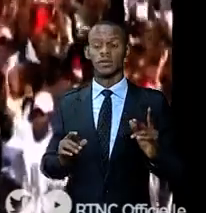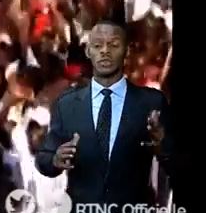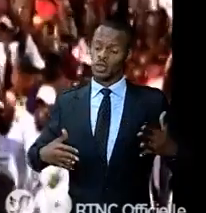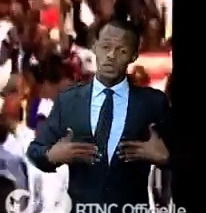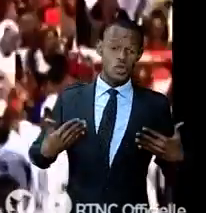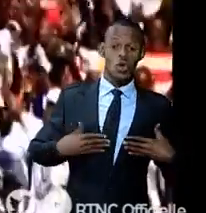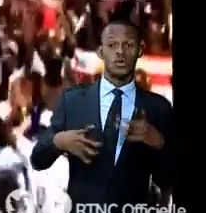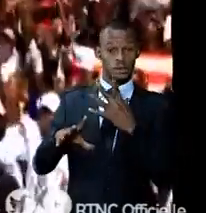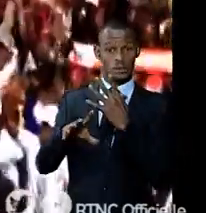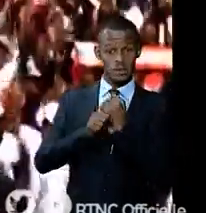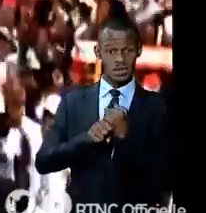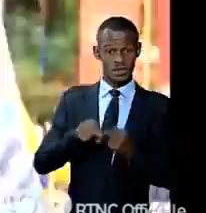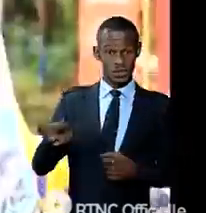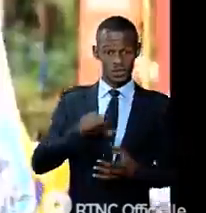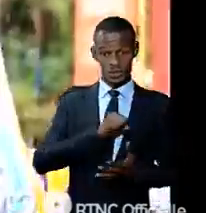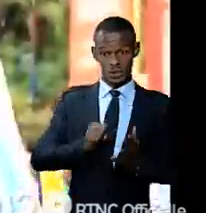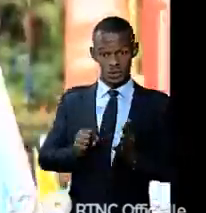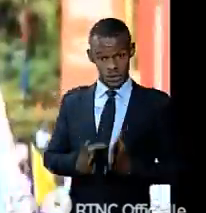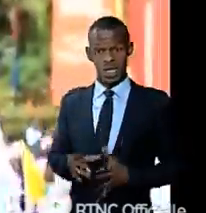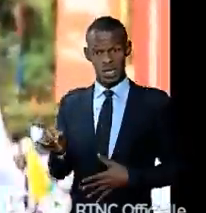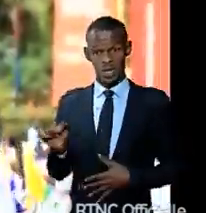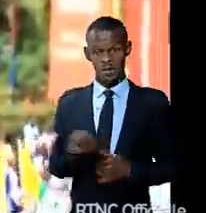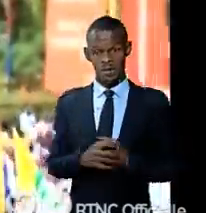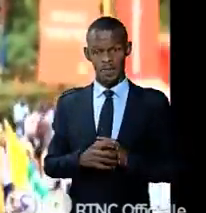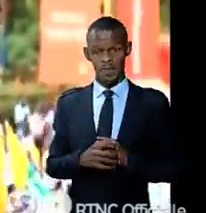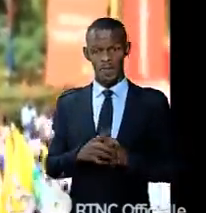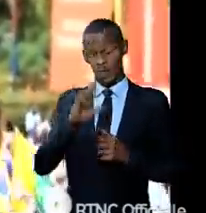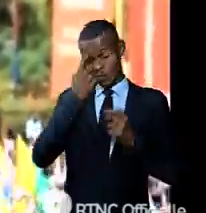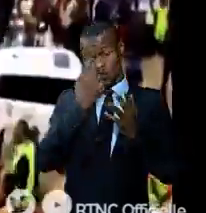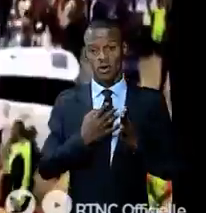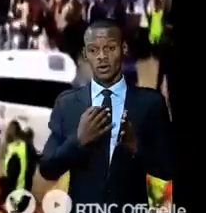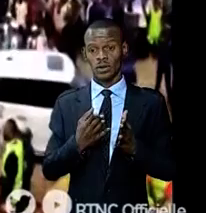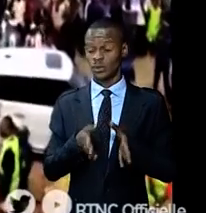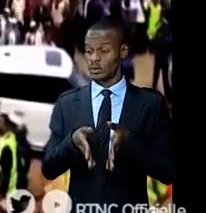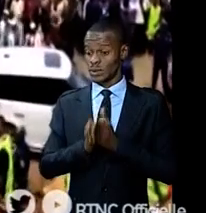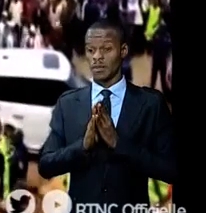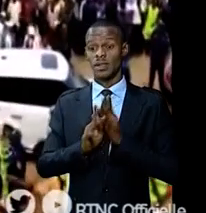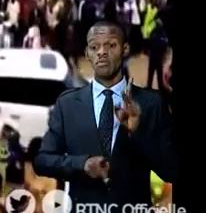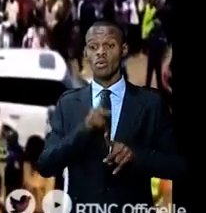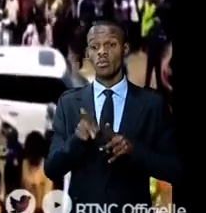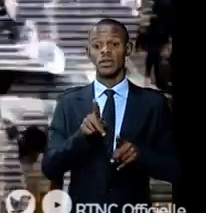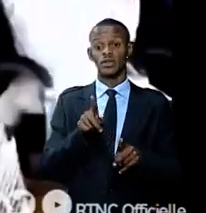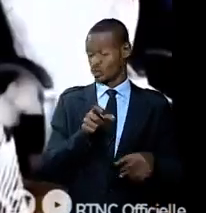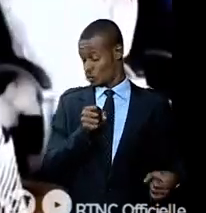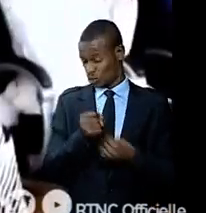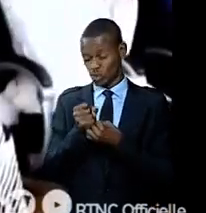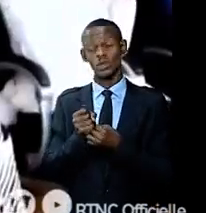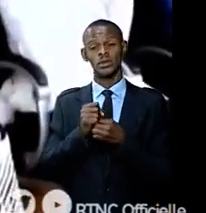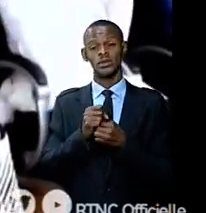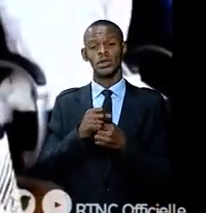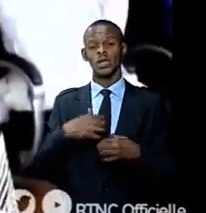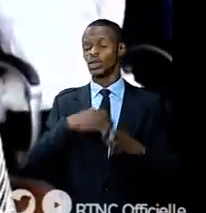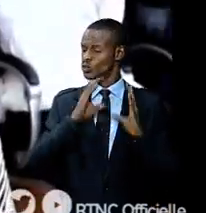Éric Roubouillet. Théo Ngouabindje a sollicité le soutien total de la population au questeur du Sénat. Pour